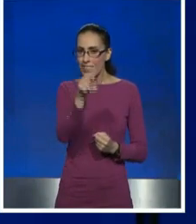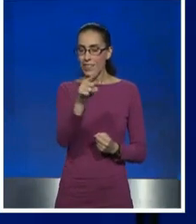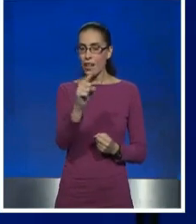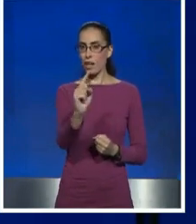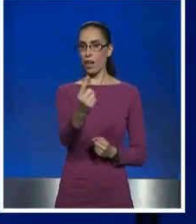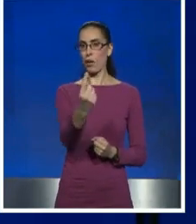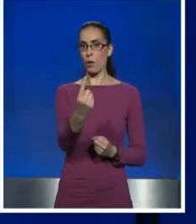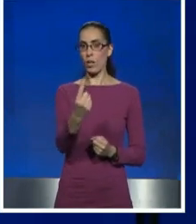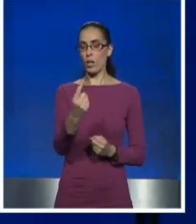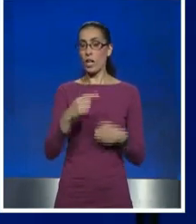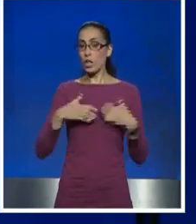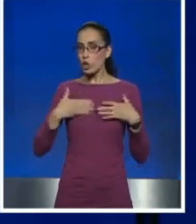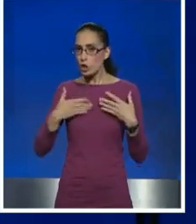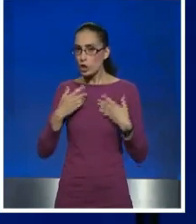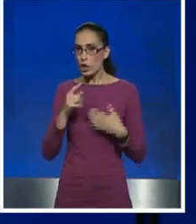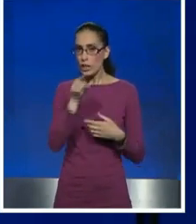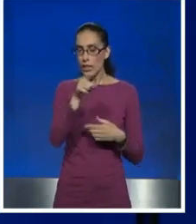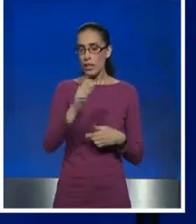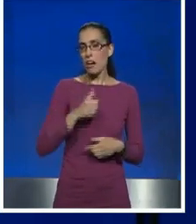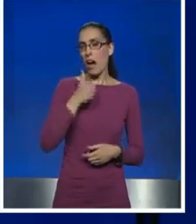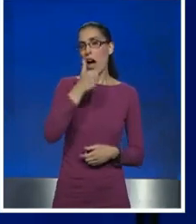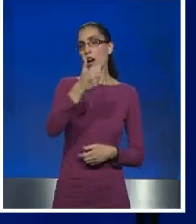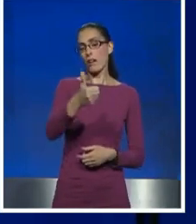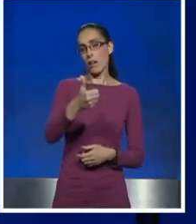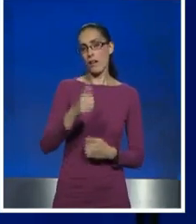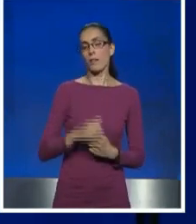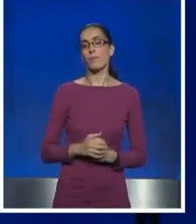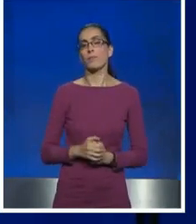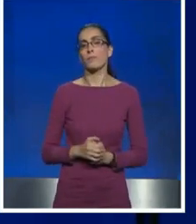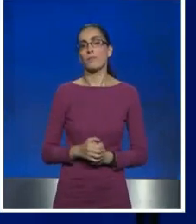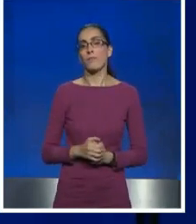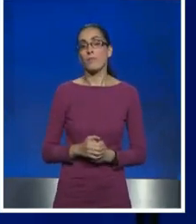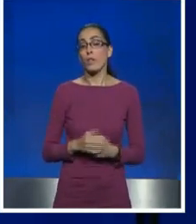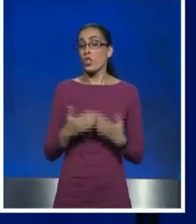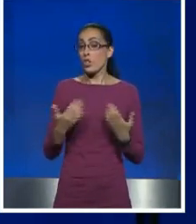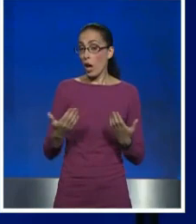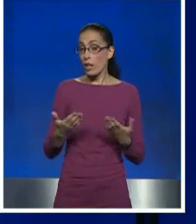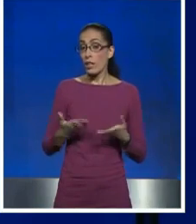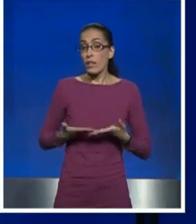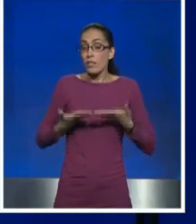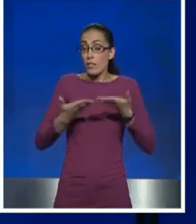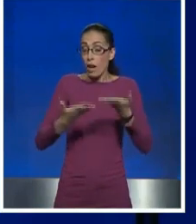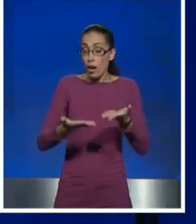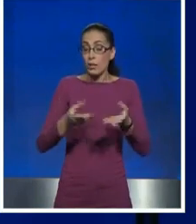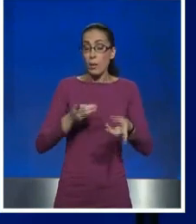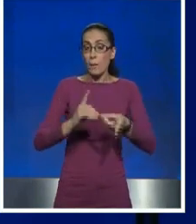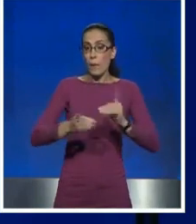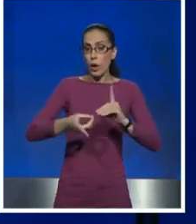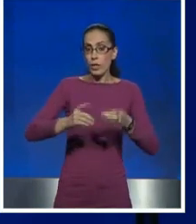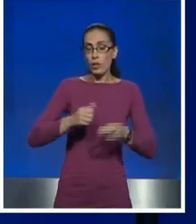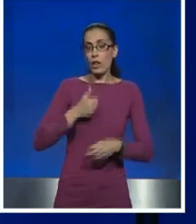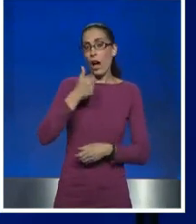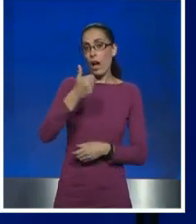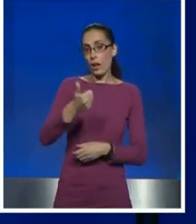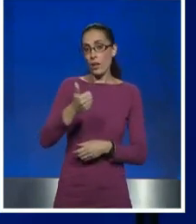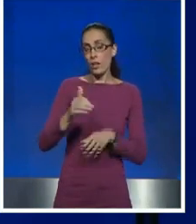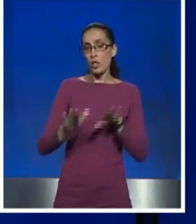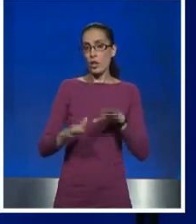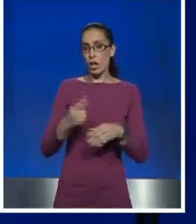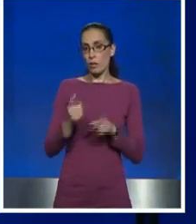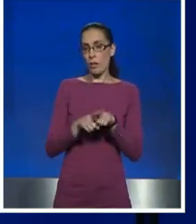li jrid l-aħjar għalik. Xi ħadd li joffri politika aħjar. Xi ħadd